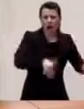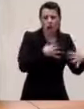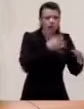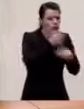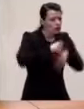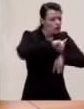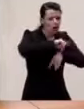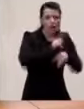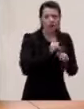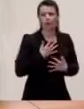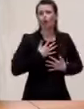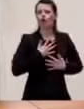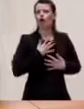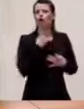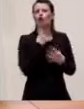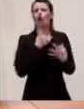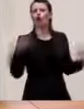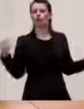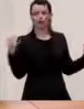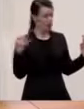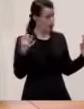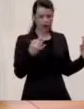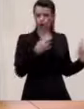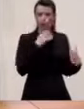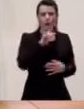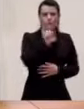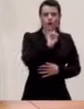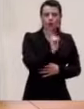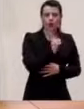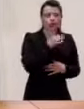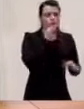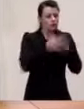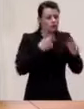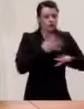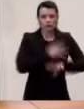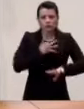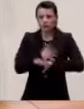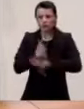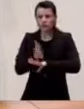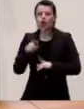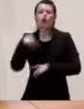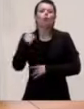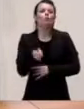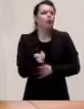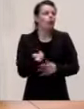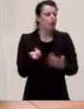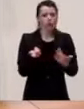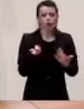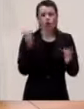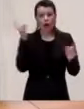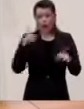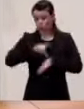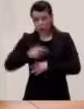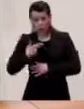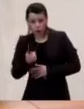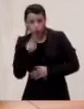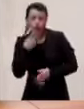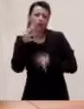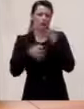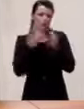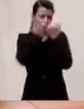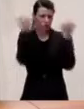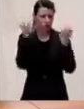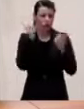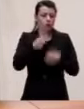tempi nostri ordinari, quindi sono stati messi in atto, poi magari dopo, se c'è tempo, vi spiego, tanti altri sistemi